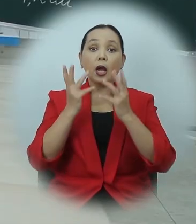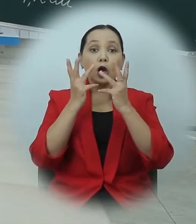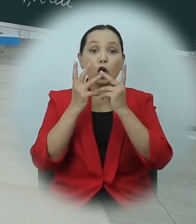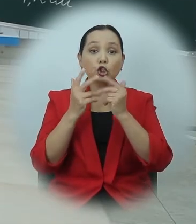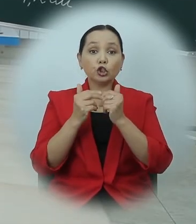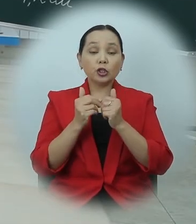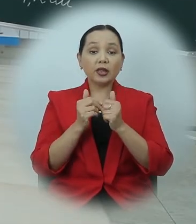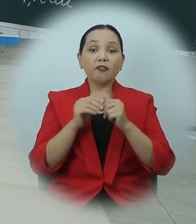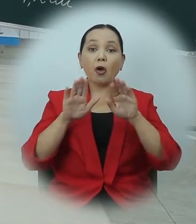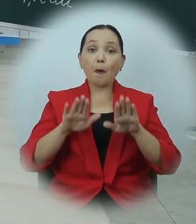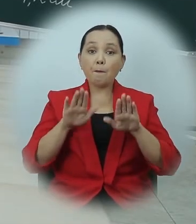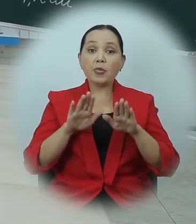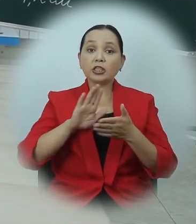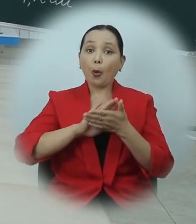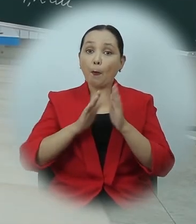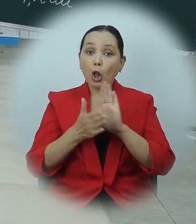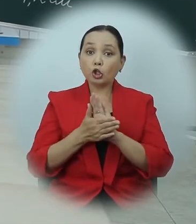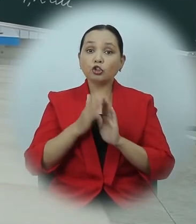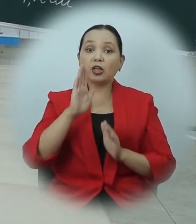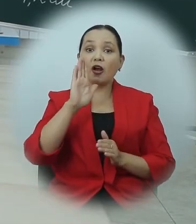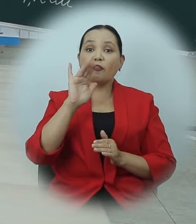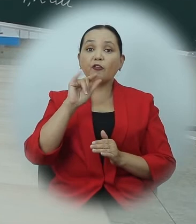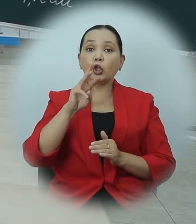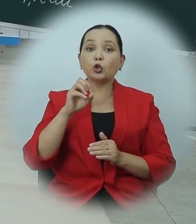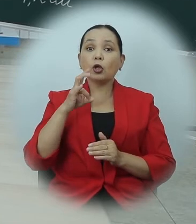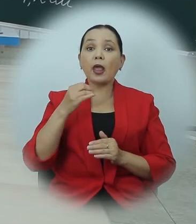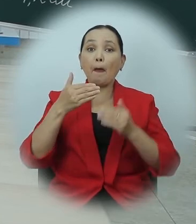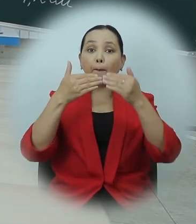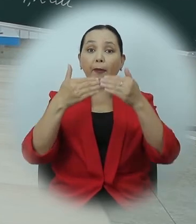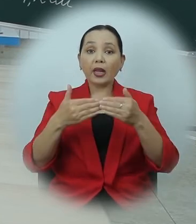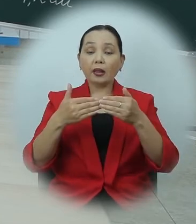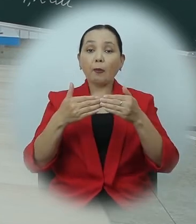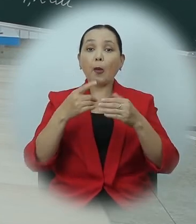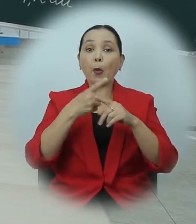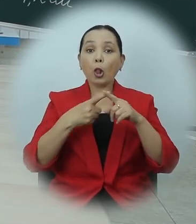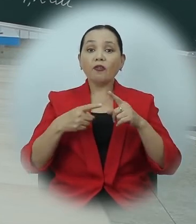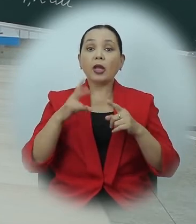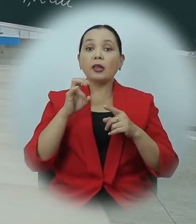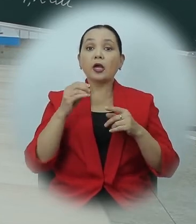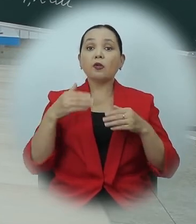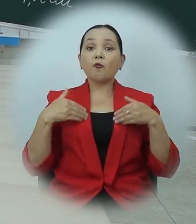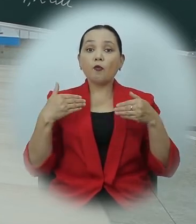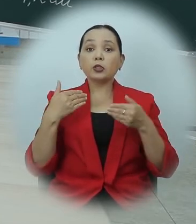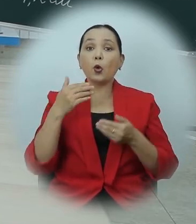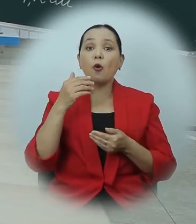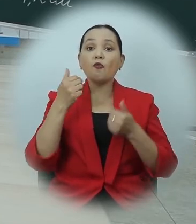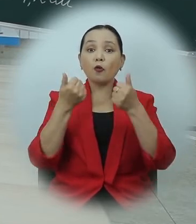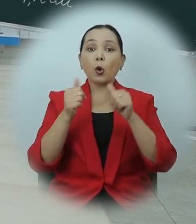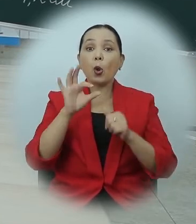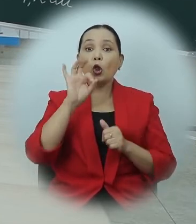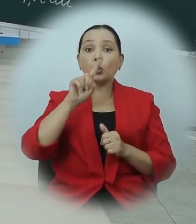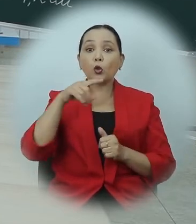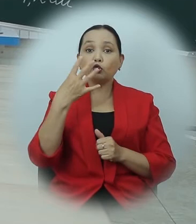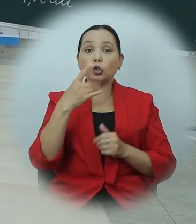Рассчитываем местоположение выточки на передней половинке. Также воспользуемся формулой.